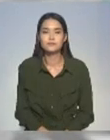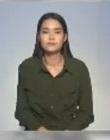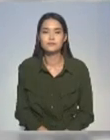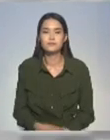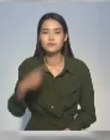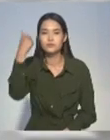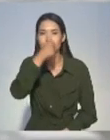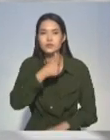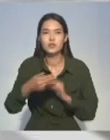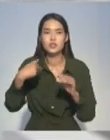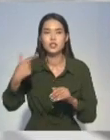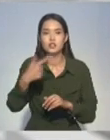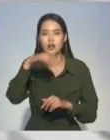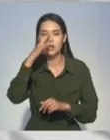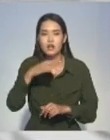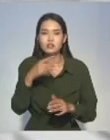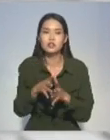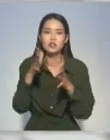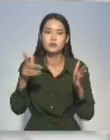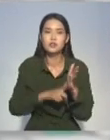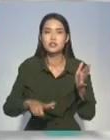Год назад граждане Казахстана большинством в